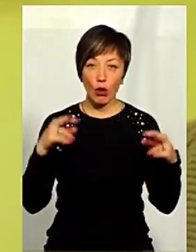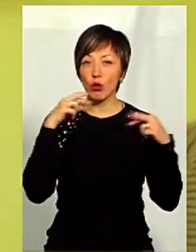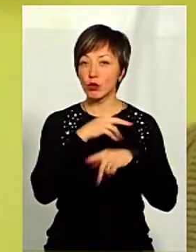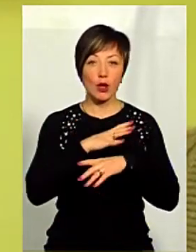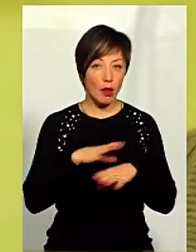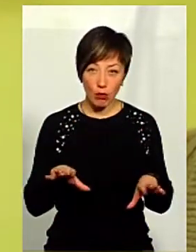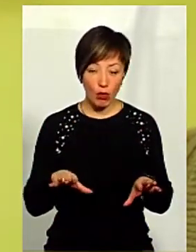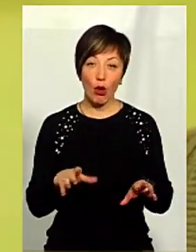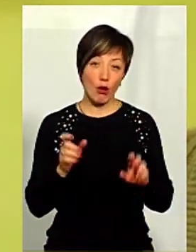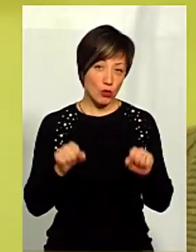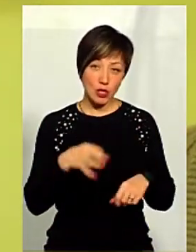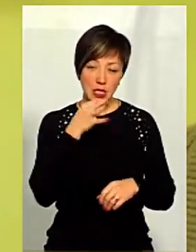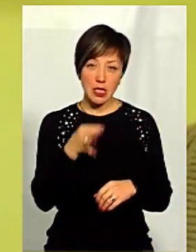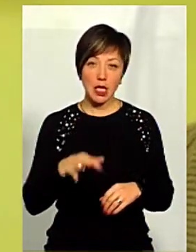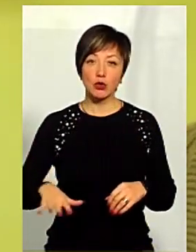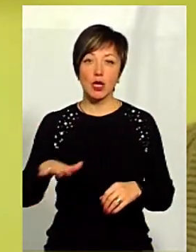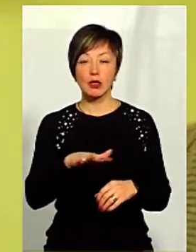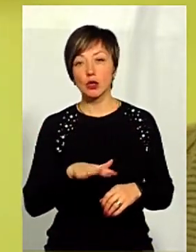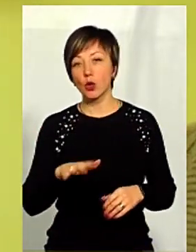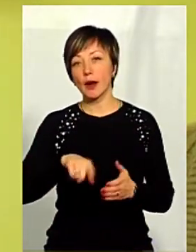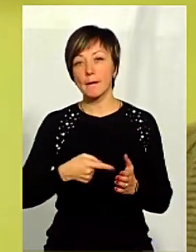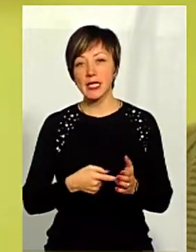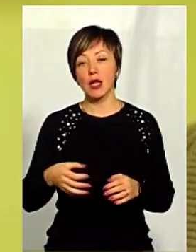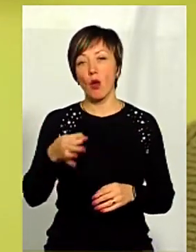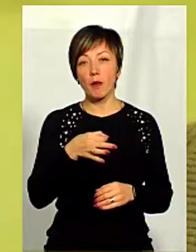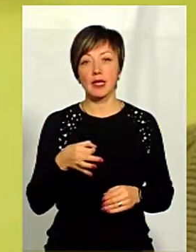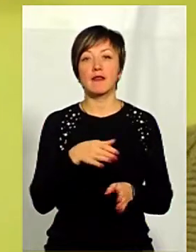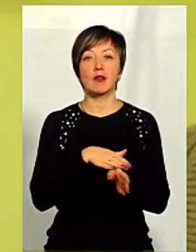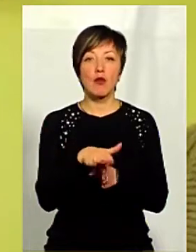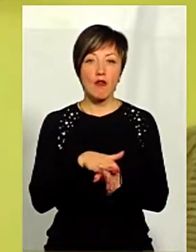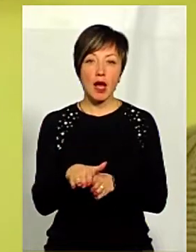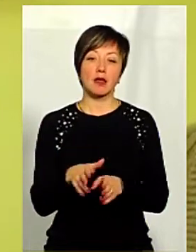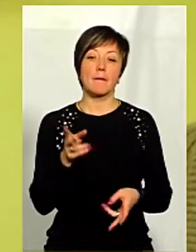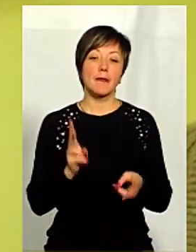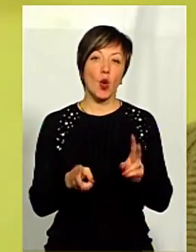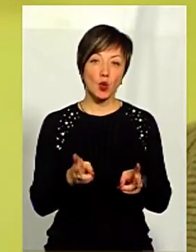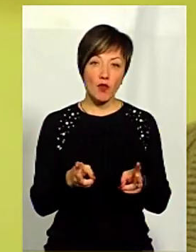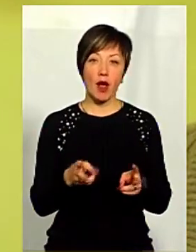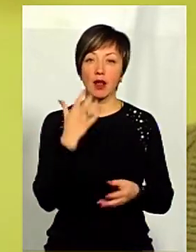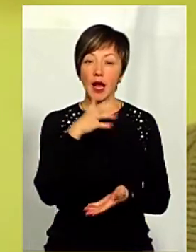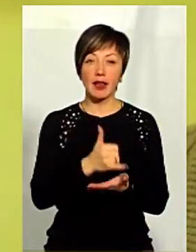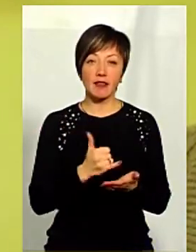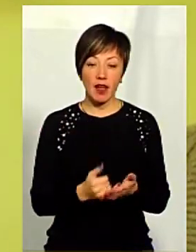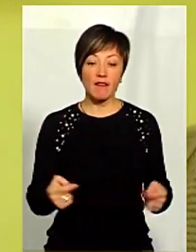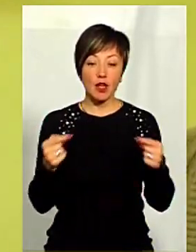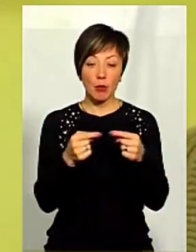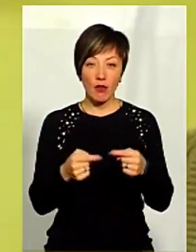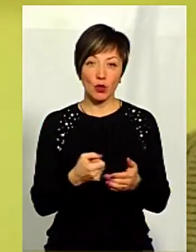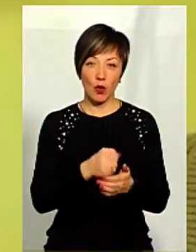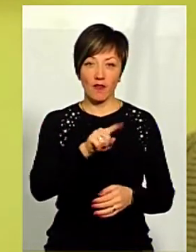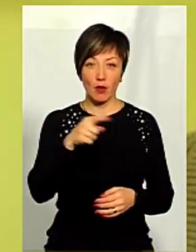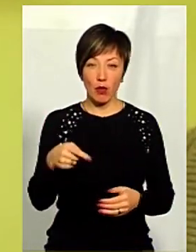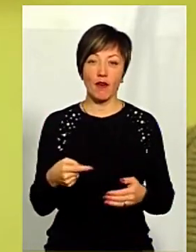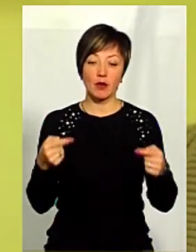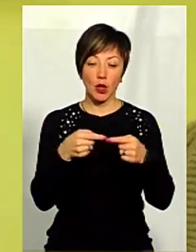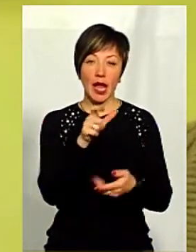було, тому можна сказати, що на території міста та області відбувається приготування глінтвейнів відповідно до вимог, відповідно